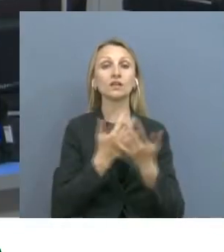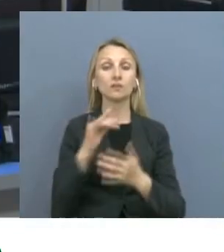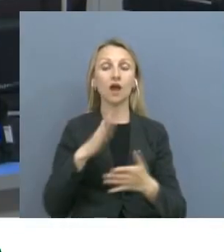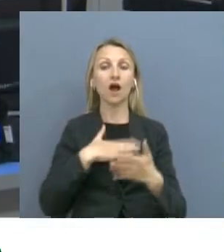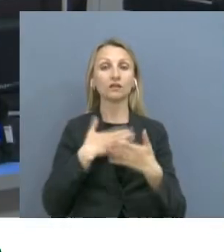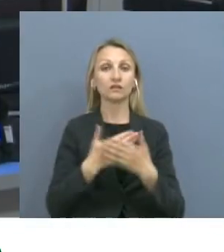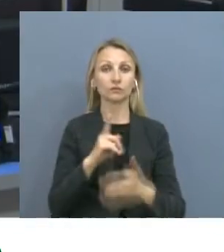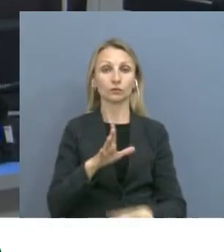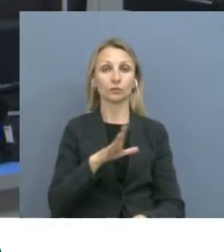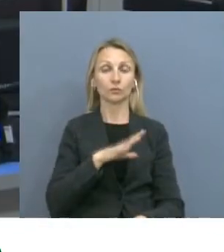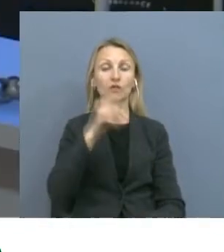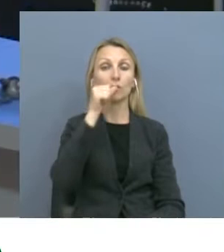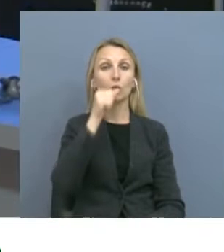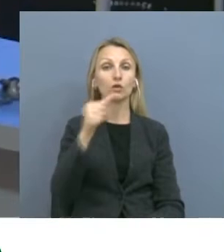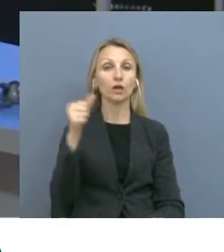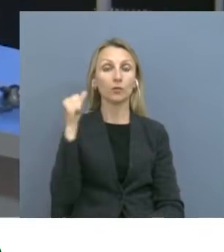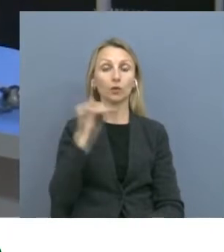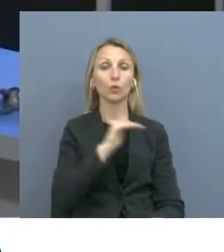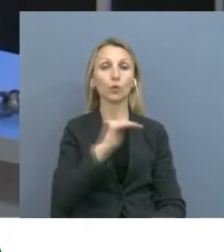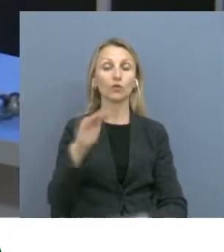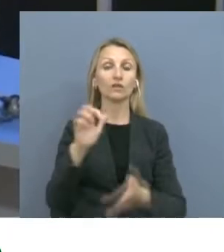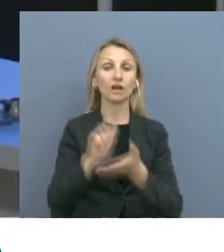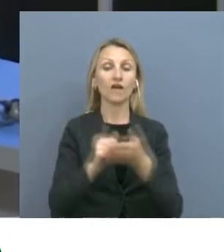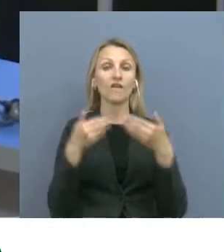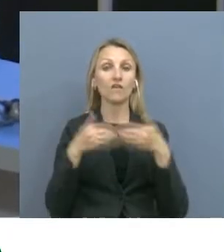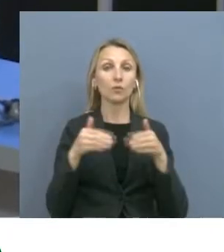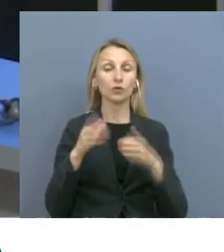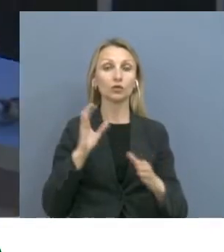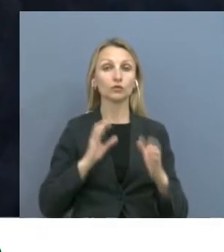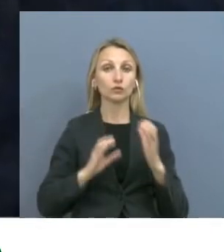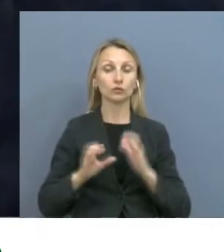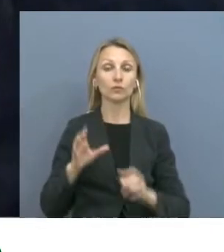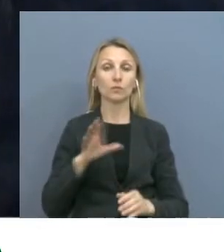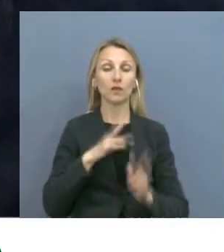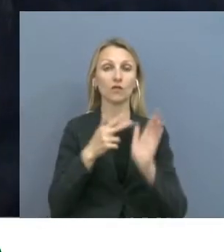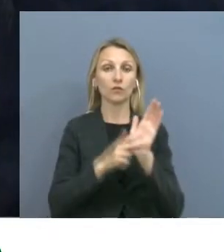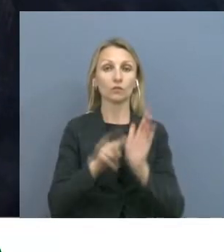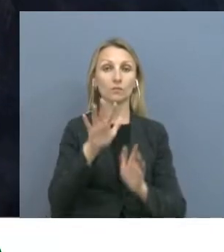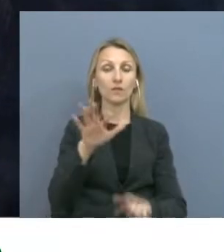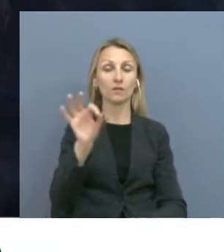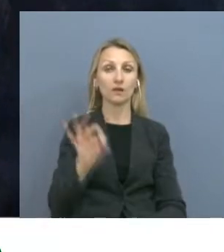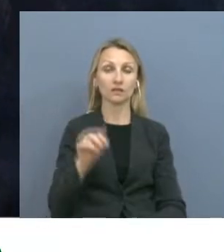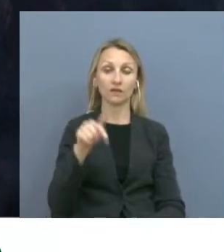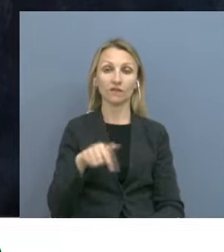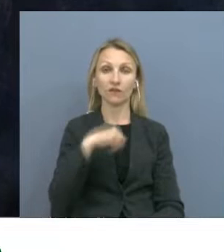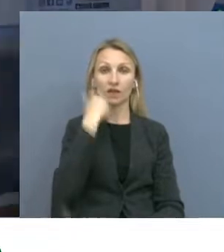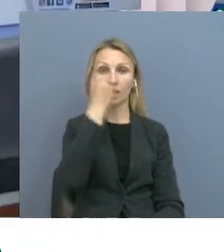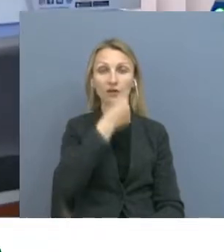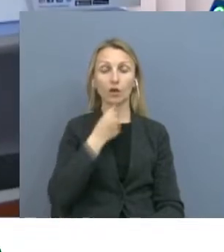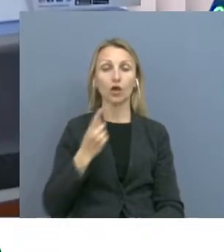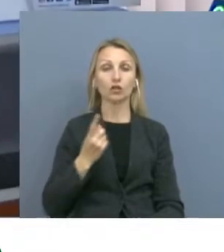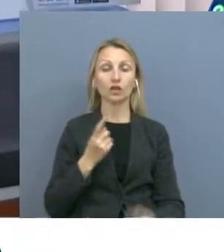Стоит отметить, что в прошлом году уровень занятости выпускников вузов составил 85%. В этом году